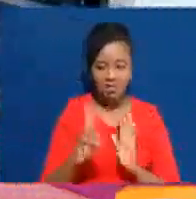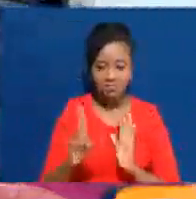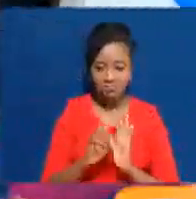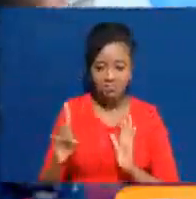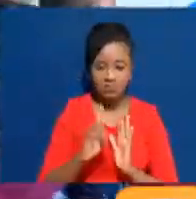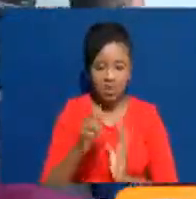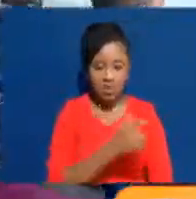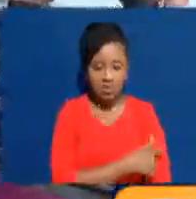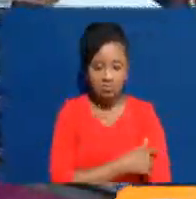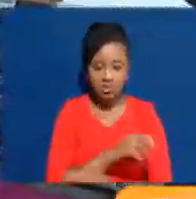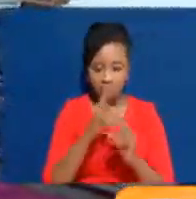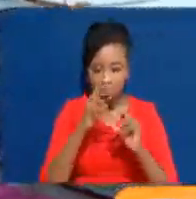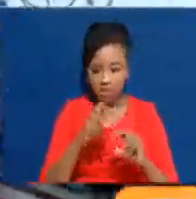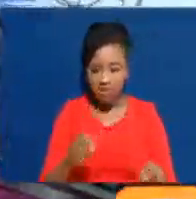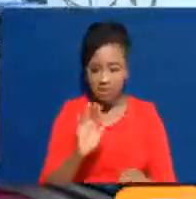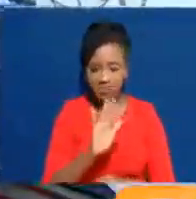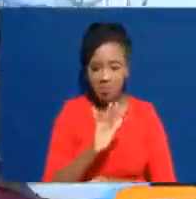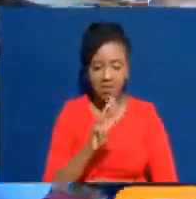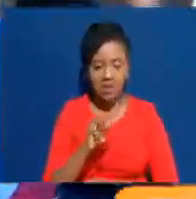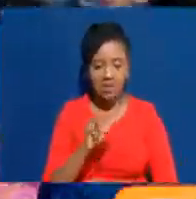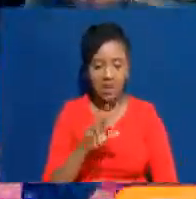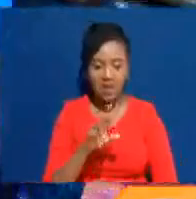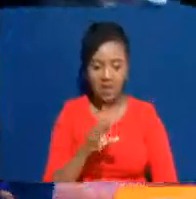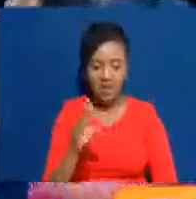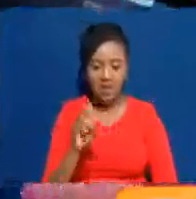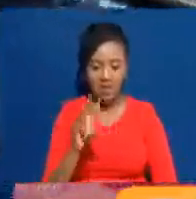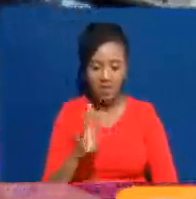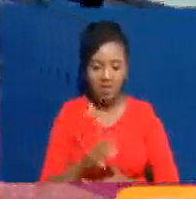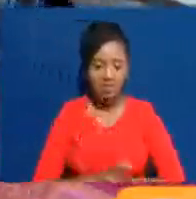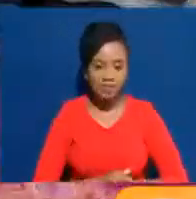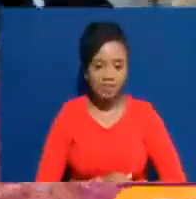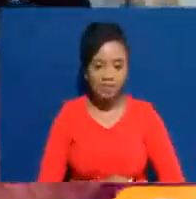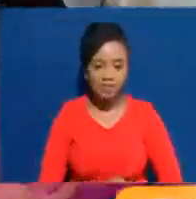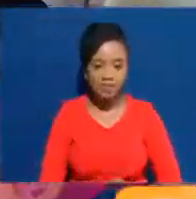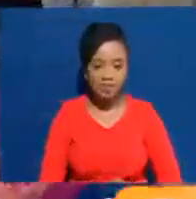uchunguzi wa uboho. Ben Kirui, runinga ya Citizen, Nairobi.